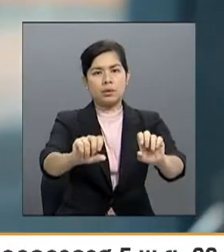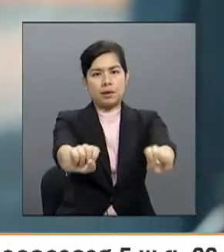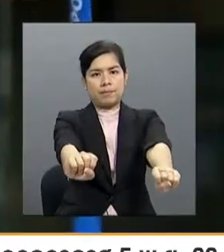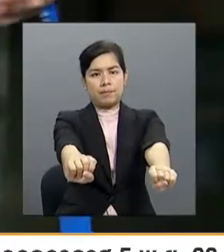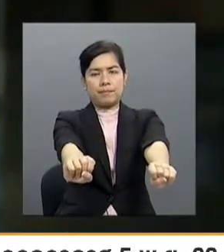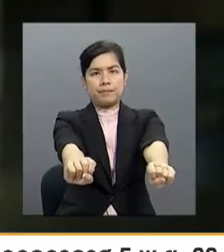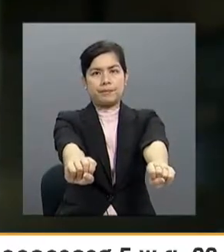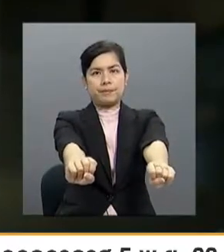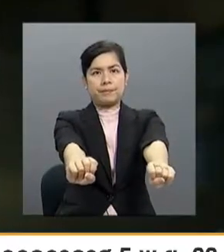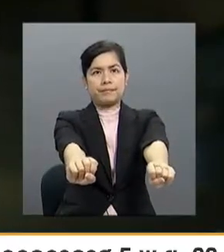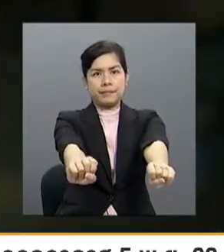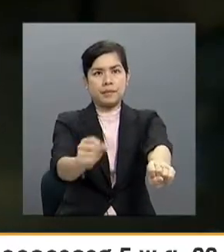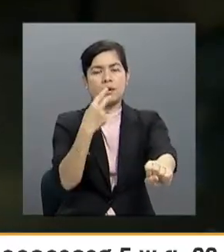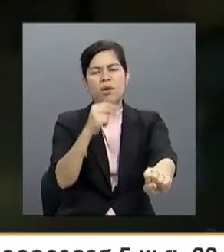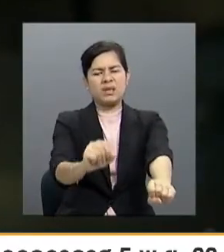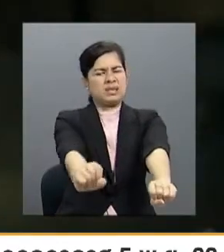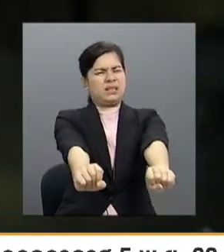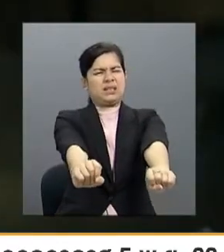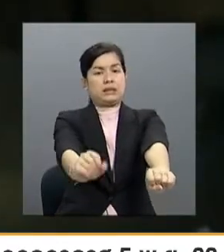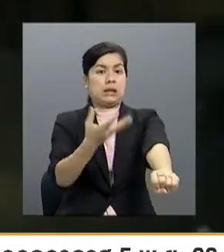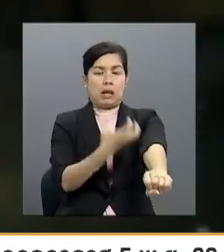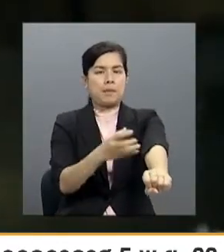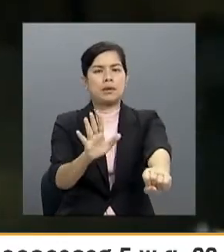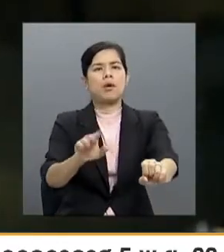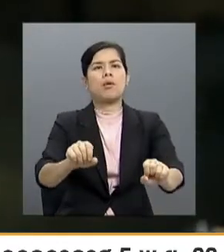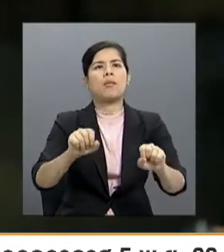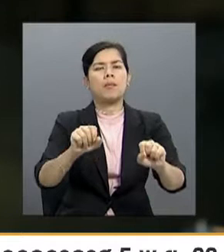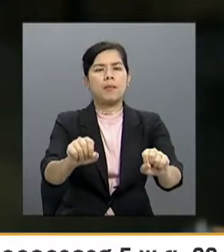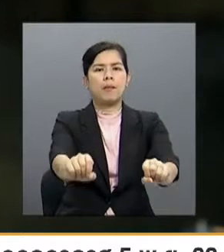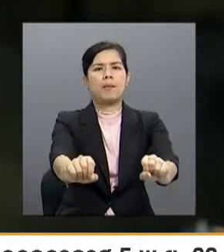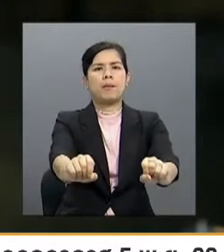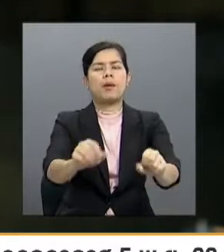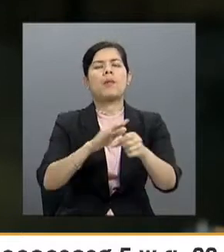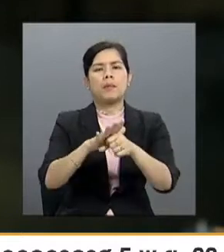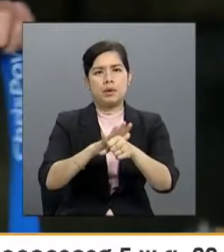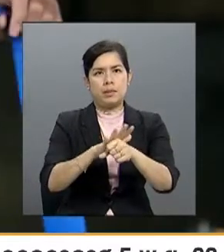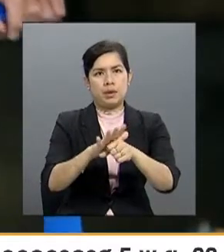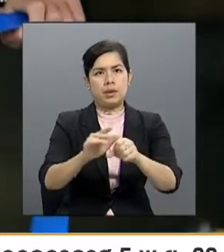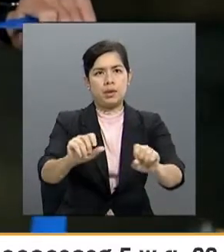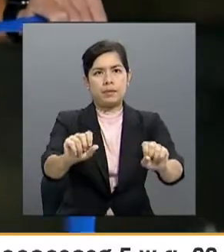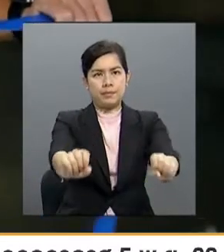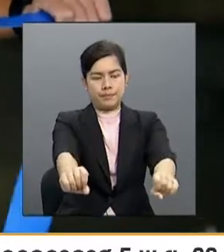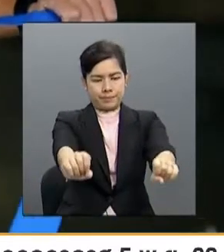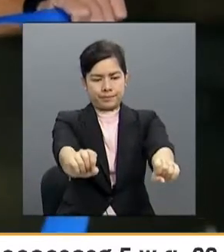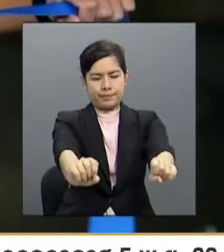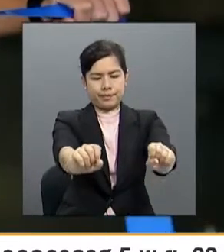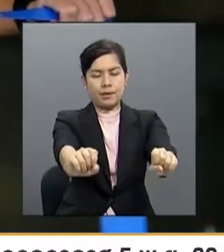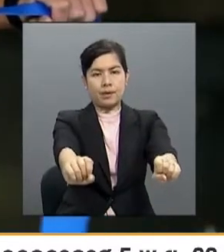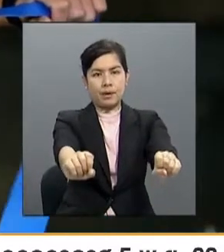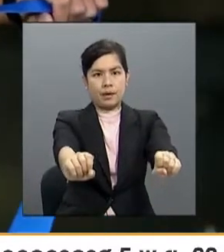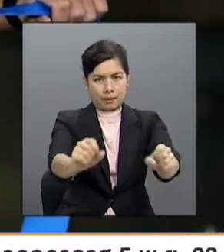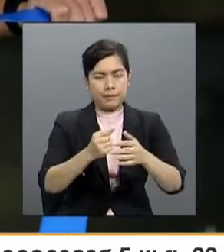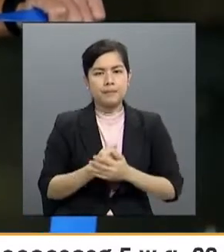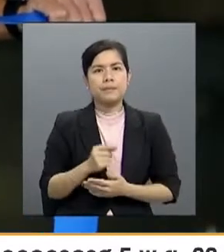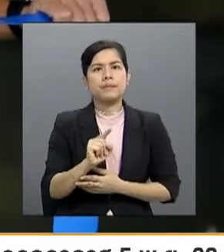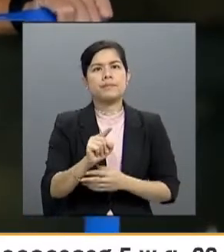วเนี่ยแขนไม่ต้องตึงมากเพราะว่าแขนเราเนี่ยเป็นข้อต่อถ้าเราตึงมากมันก็จะมีแรงกดลงมาที่ข้อศอกก็จะงอๆนิดนึงเสร็จแล้วก็จะ